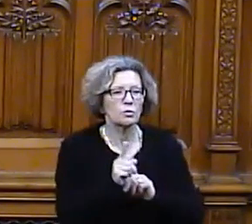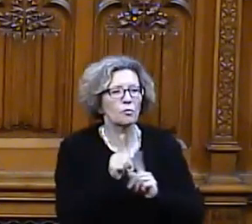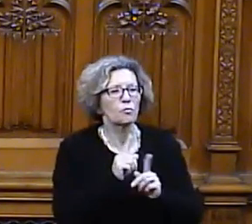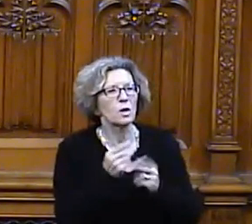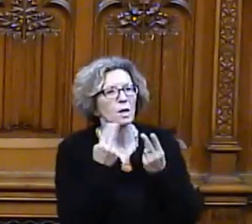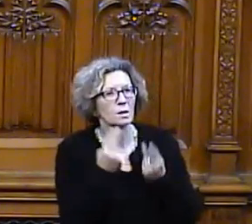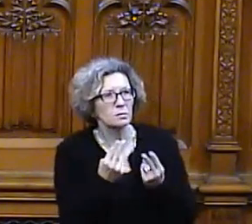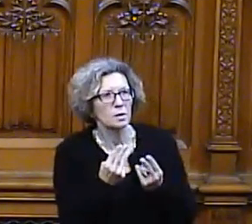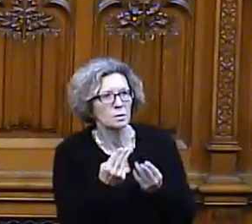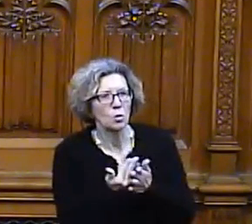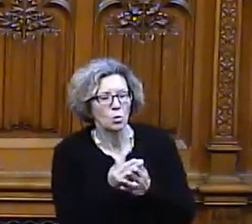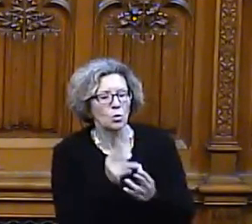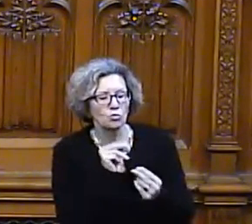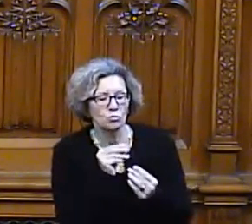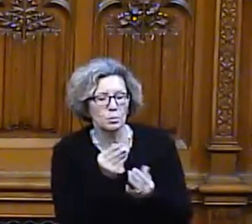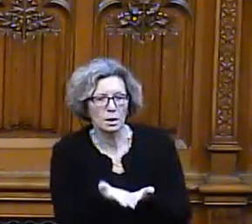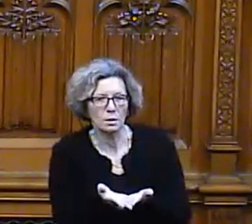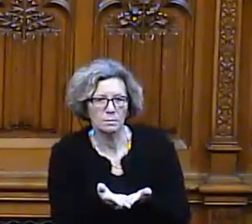ein. Okay, reden wir drüber.